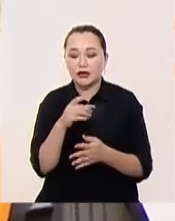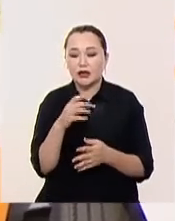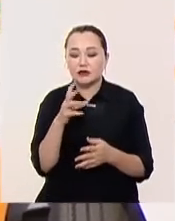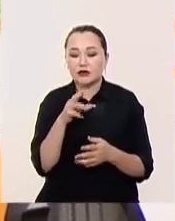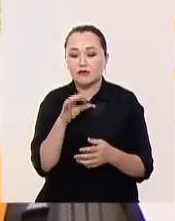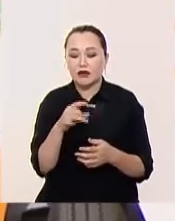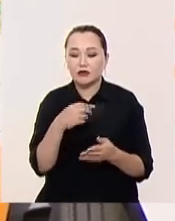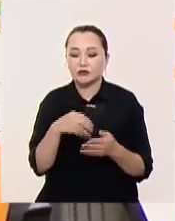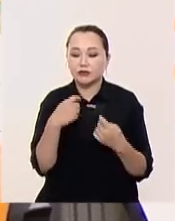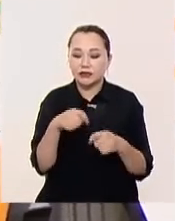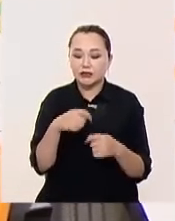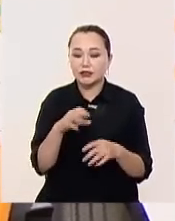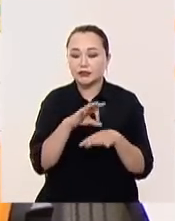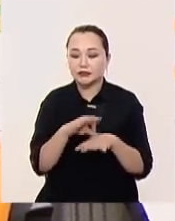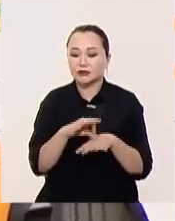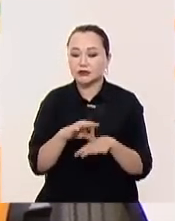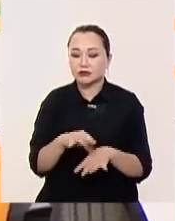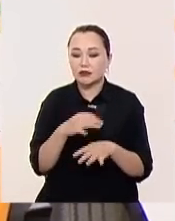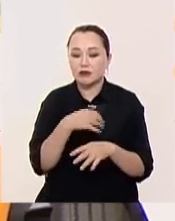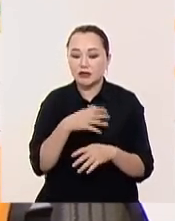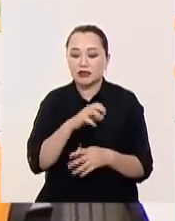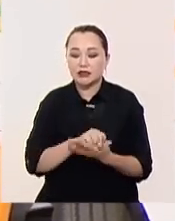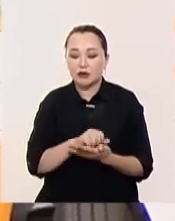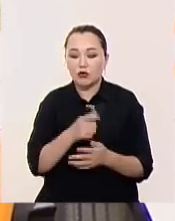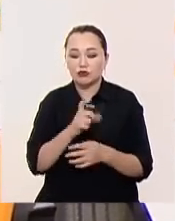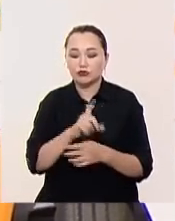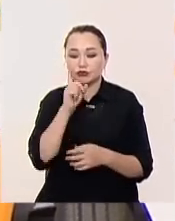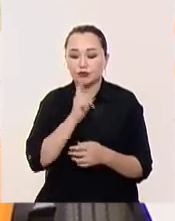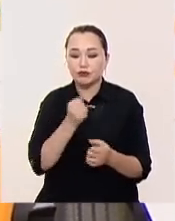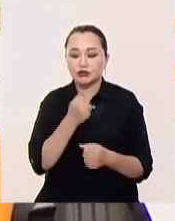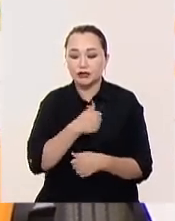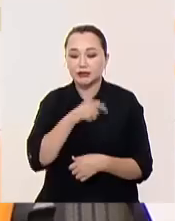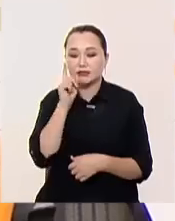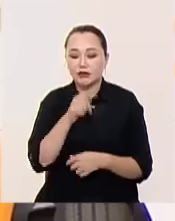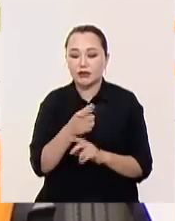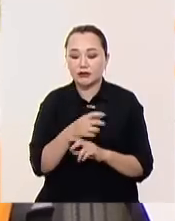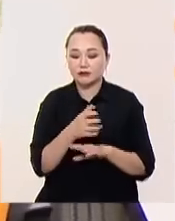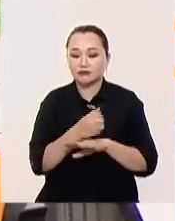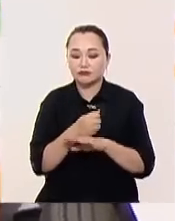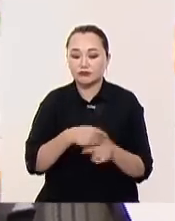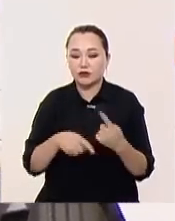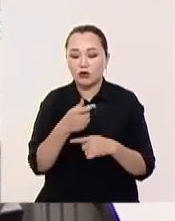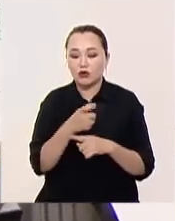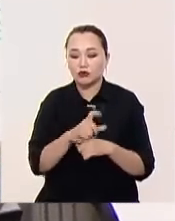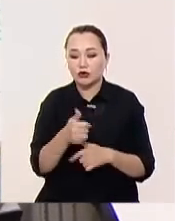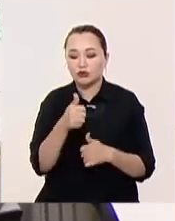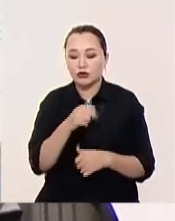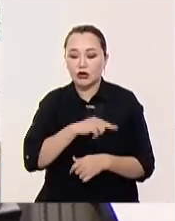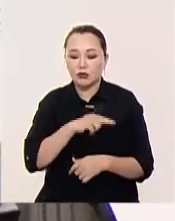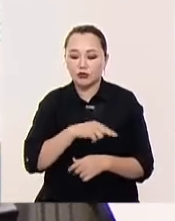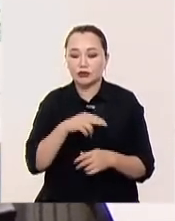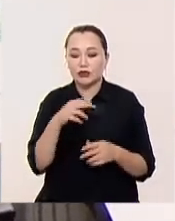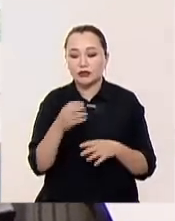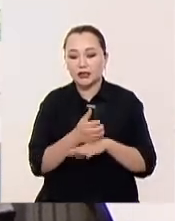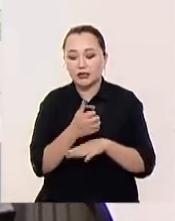Тауарларды сатып алушыға жеткізумен айналысамыз. Жұмысқа үнемді әрі ыңғайлы көлік деп білемін. Мұндай жүлделер кәсіпкерлерді жақсы жұмыс істеуге, табысын арттыруға